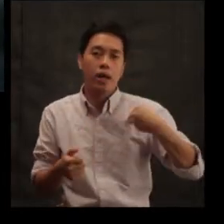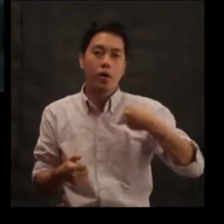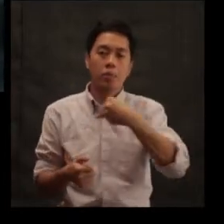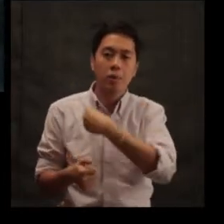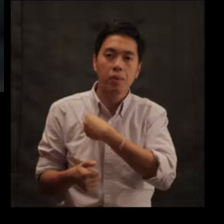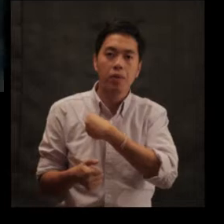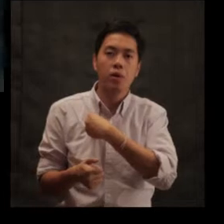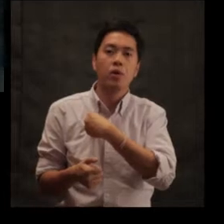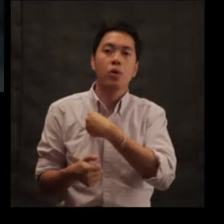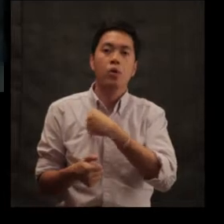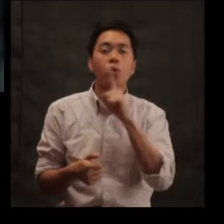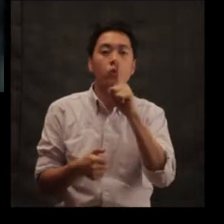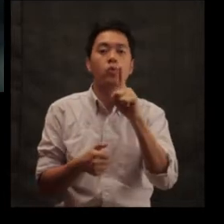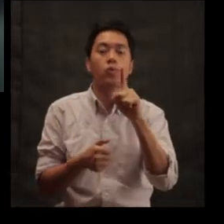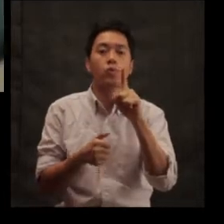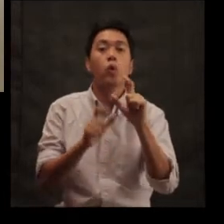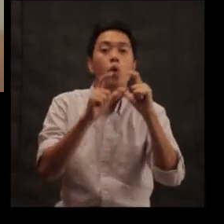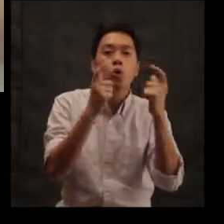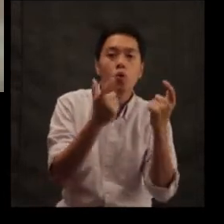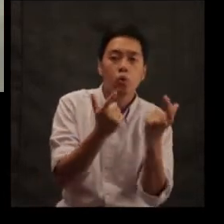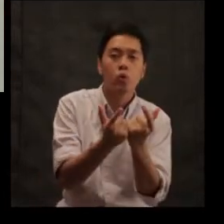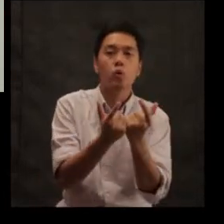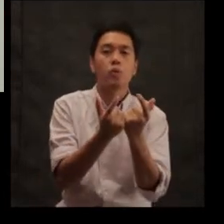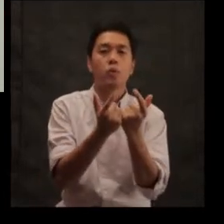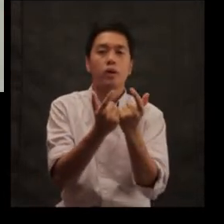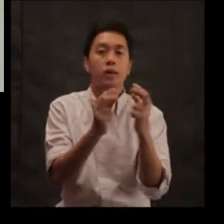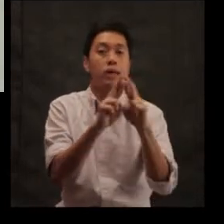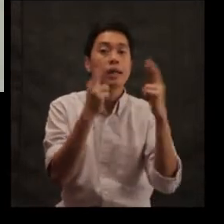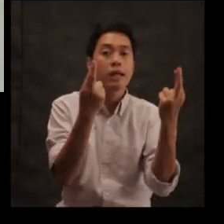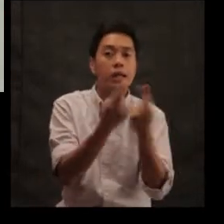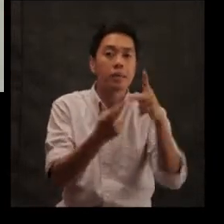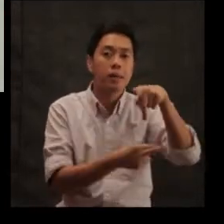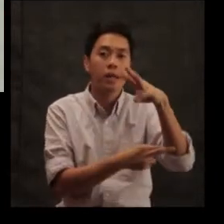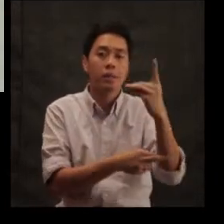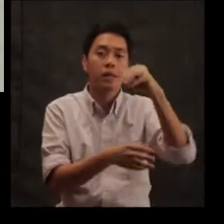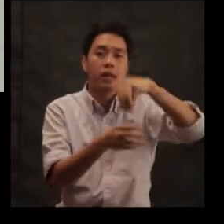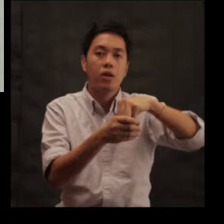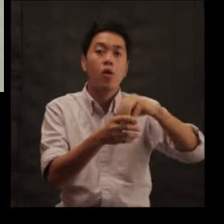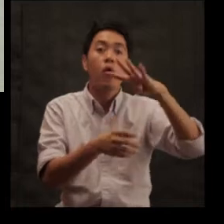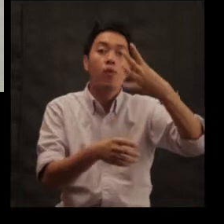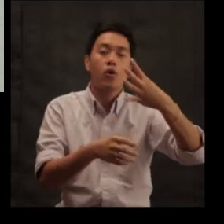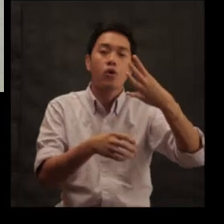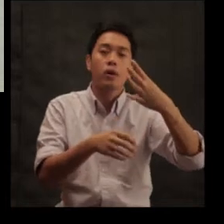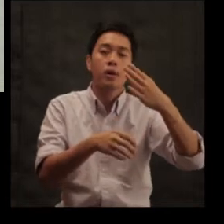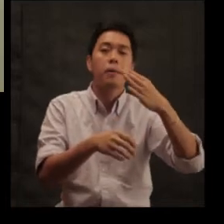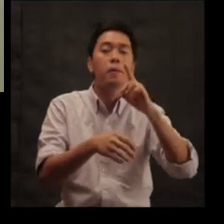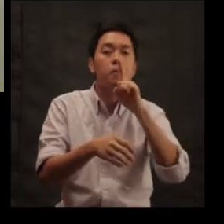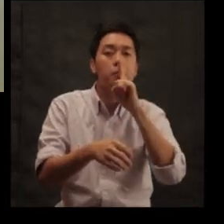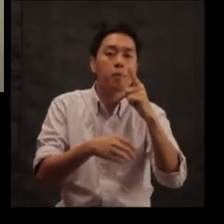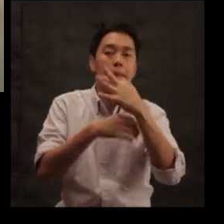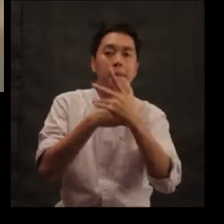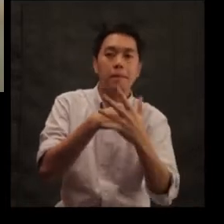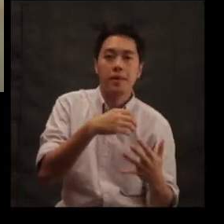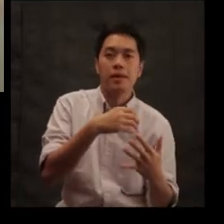ay ang election officer, miyembro ng isang accredited citizens arm, kamag-anak ng PWD hanggang sa ika-4 na antas,